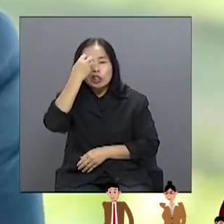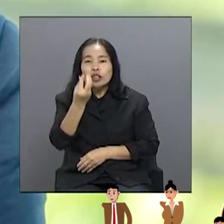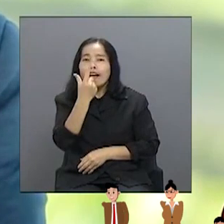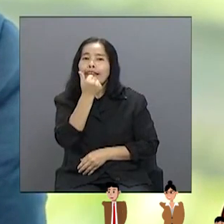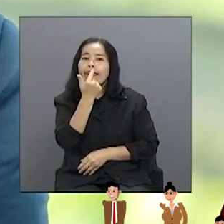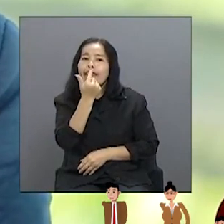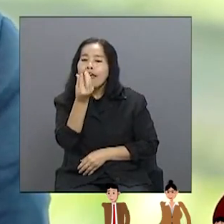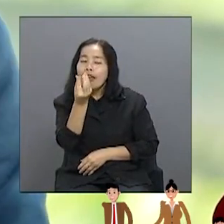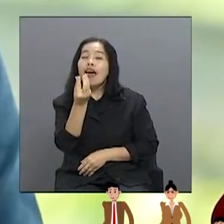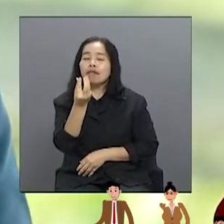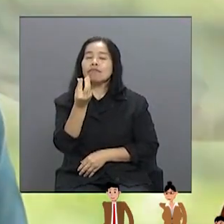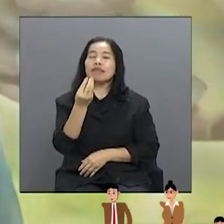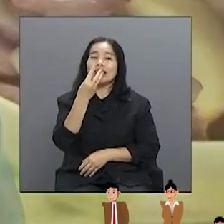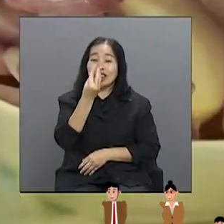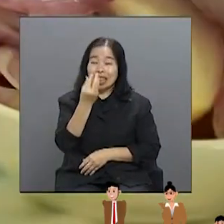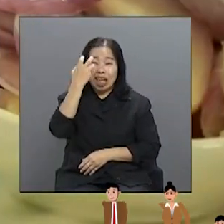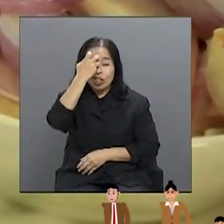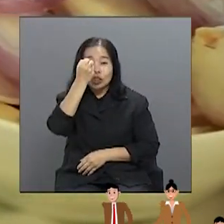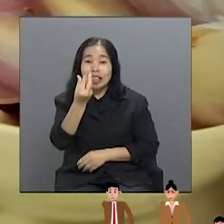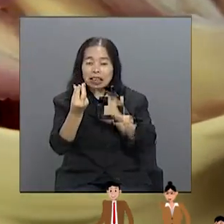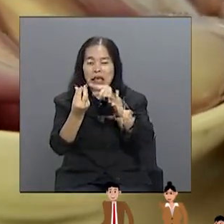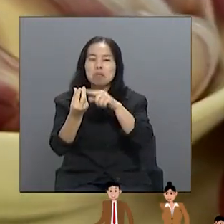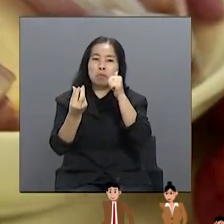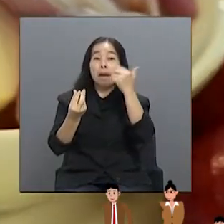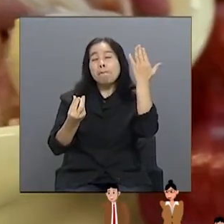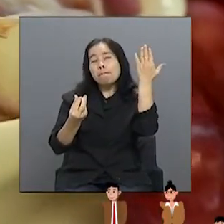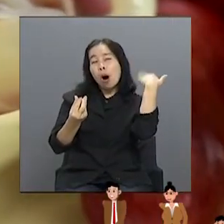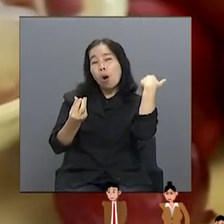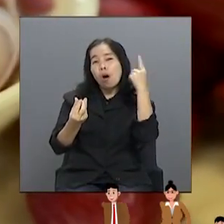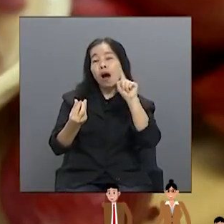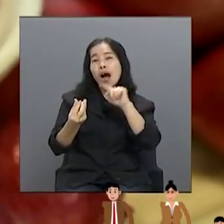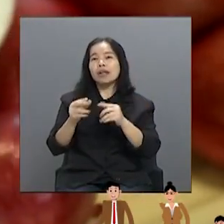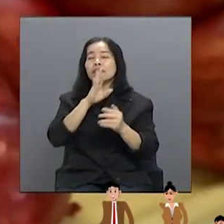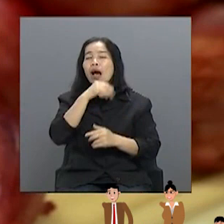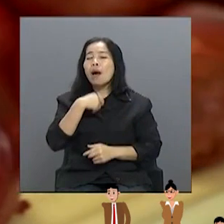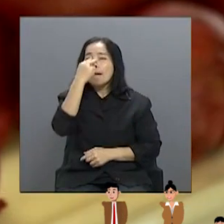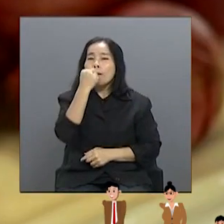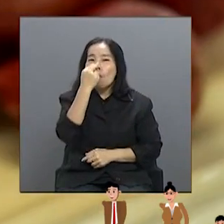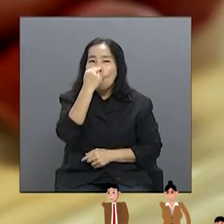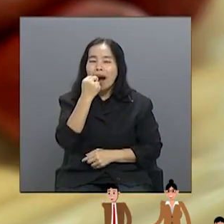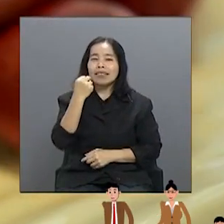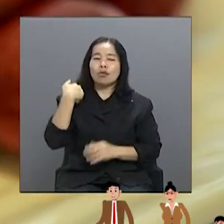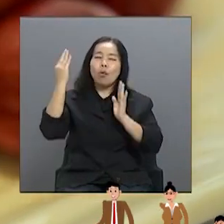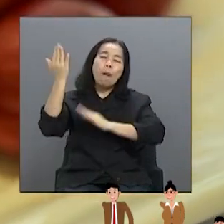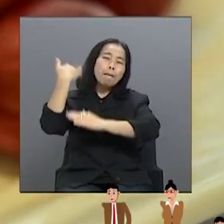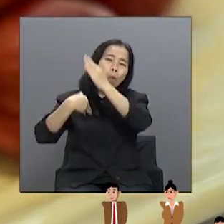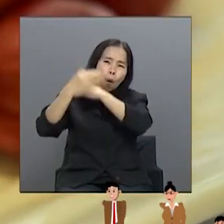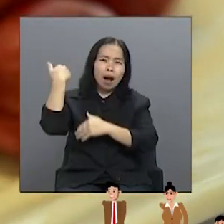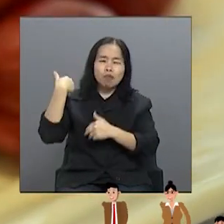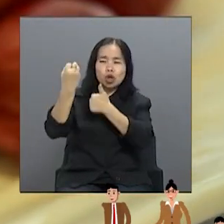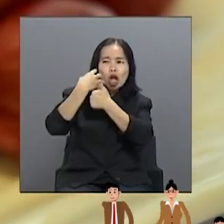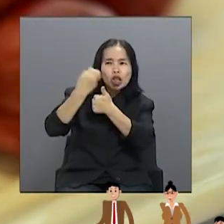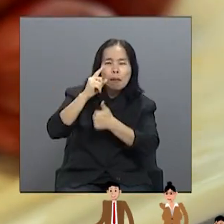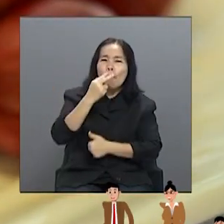านไวรัสได้ดีอย่างที่สมัยก่อนนะครับคนเขาจะแนะนำเวลาเป็นหวัด เป็นหวัด แล้ว น้ำมูกไหล น้ำมูกไหลใ